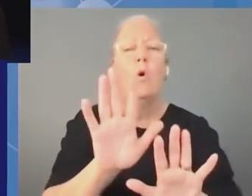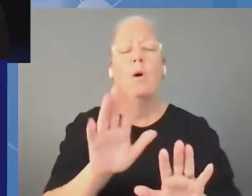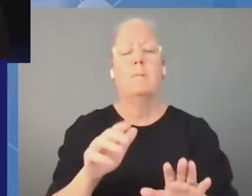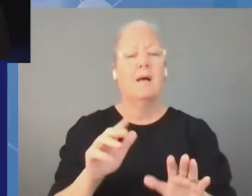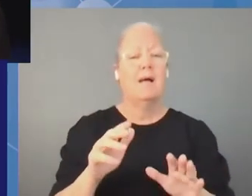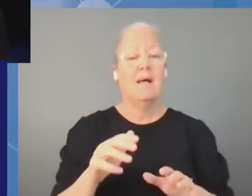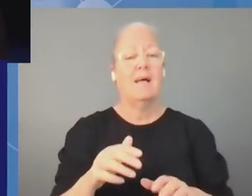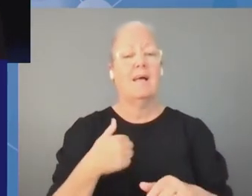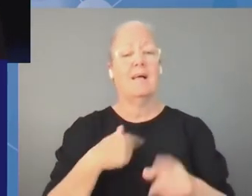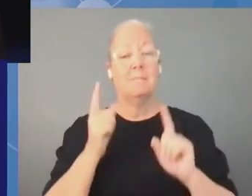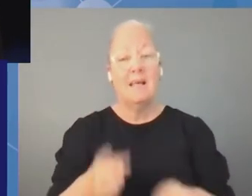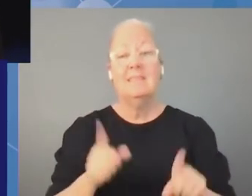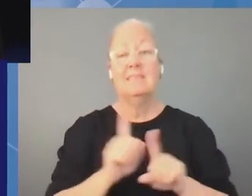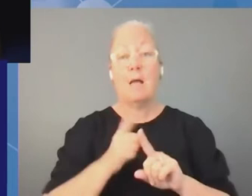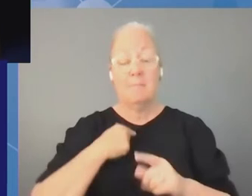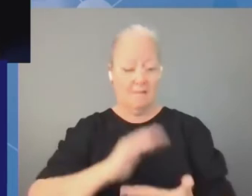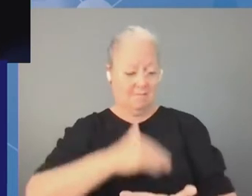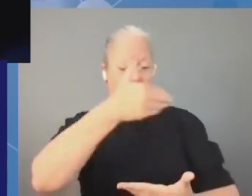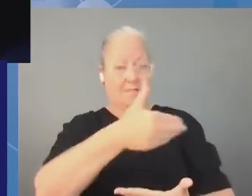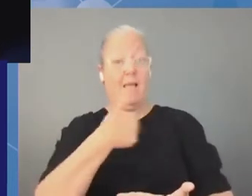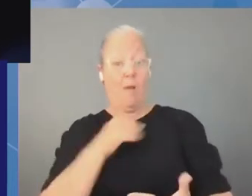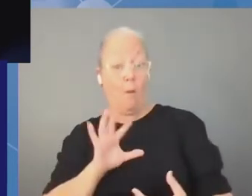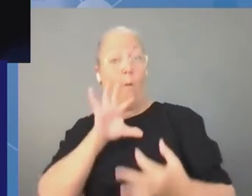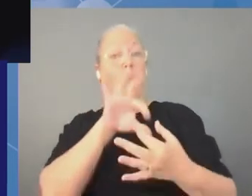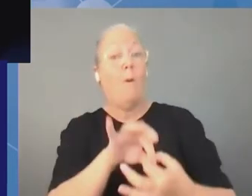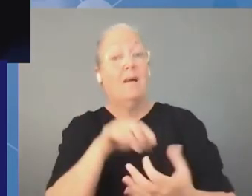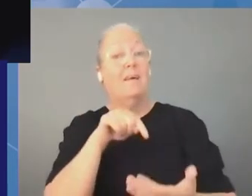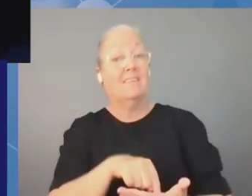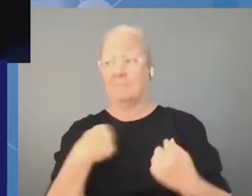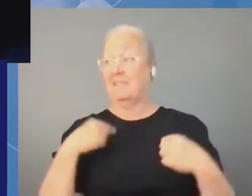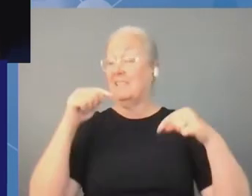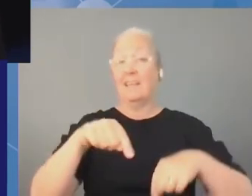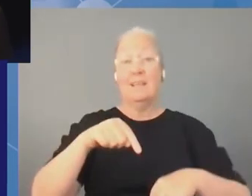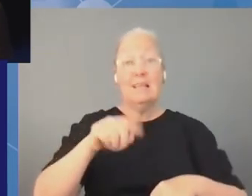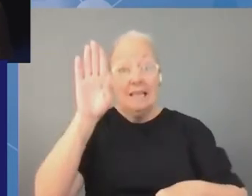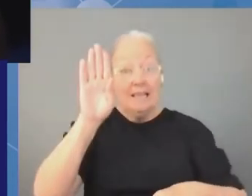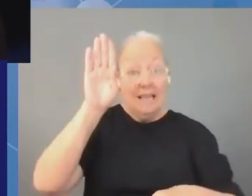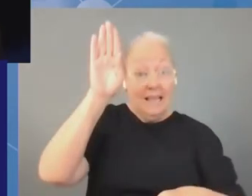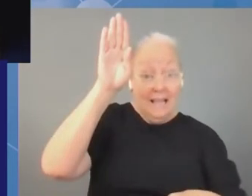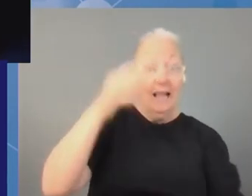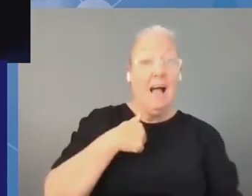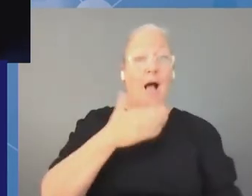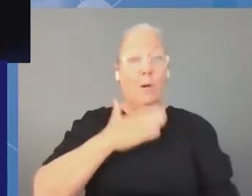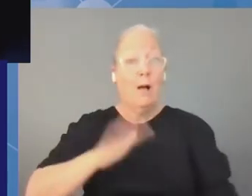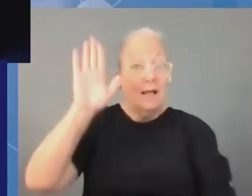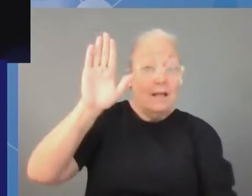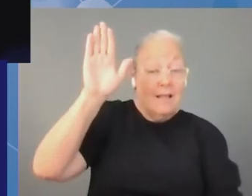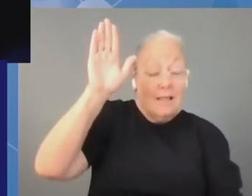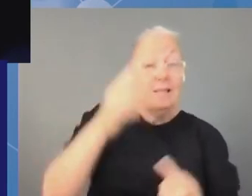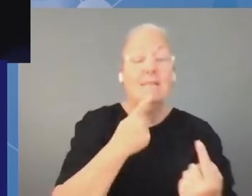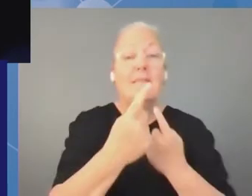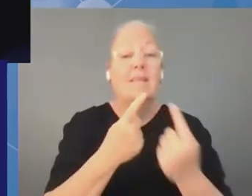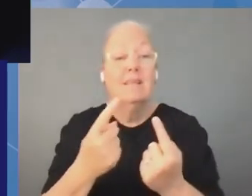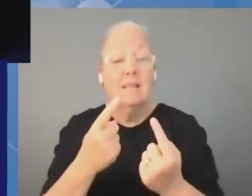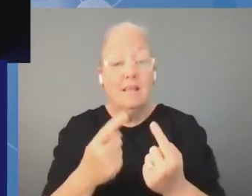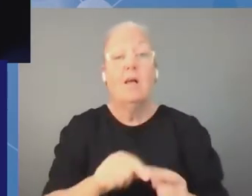我们这个也是给我们创造一个机会，可以学到新的一些东西，对吧？我的一个建议，有时候